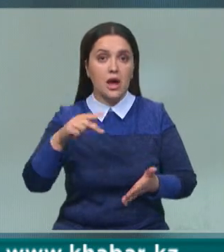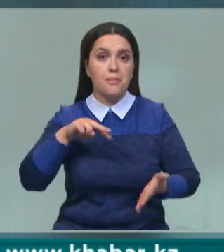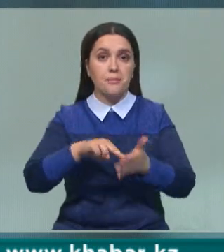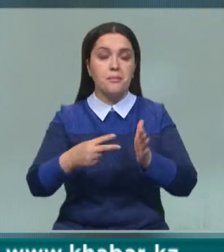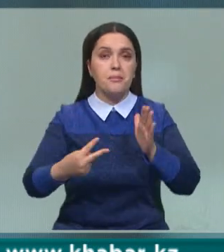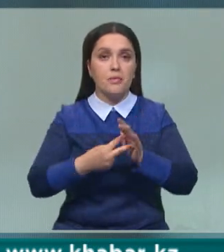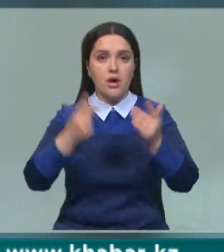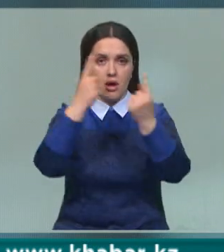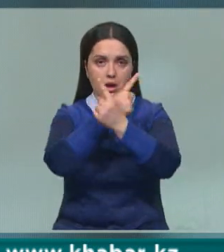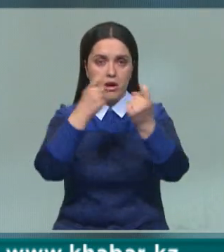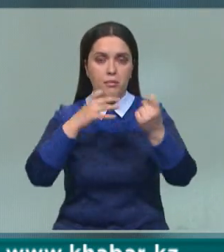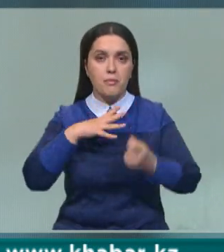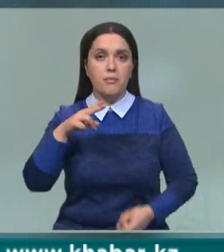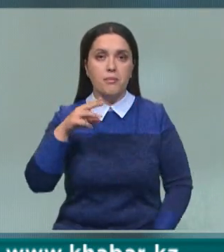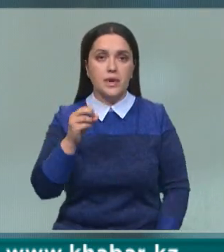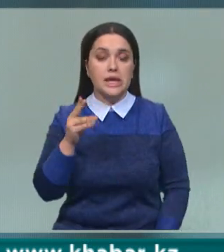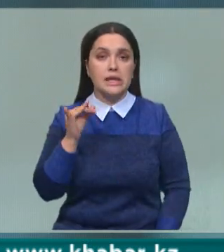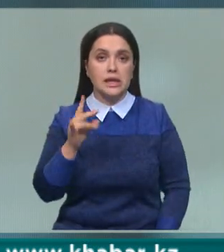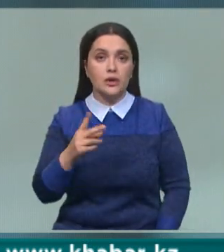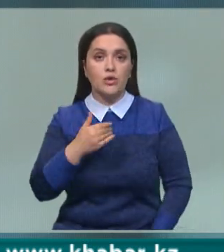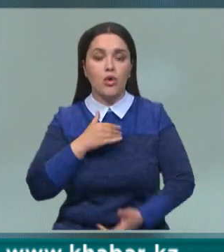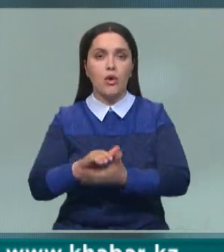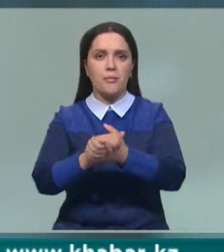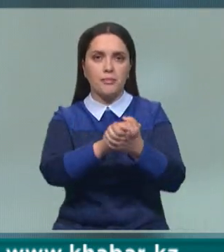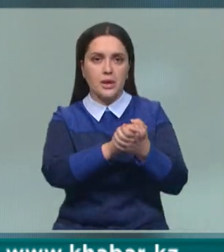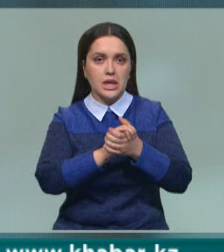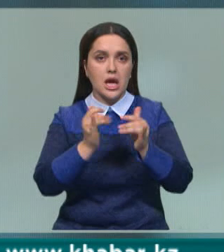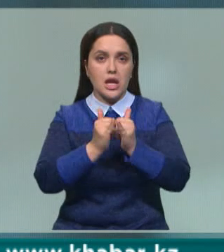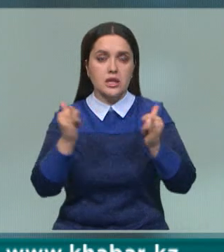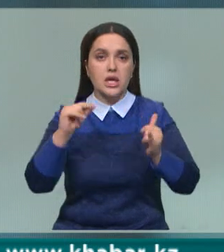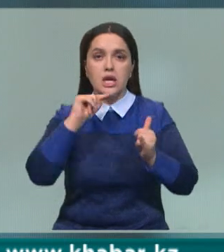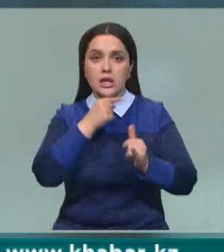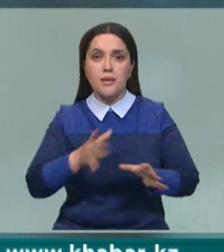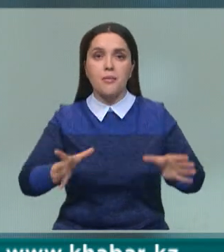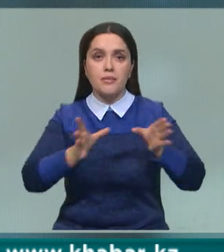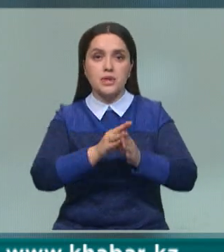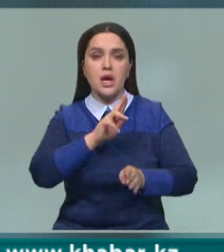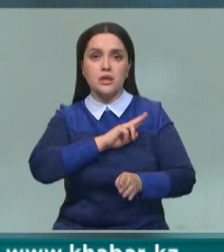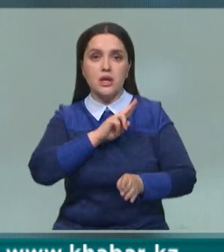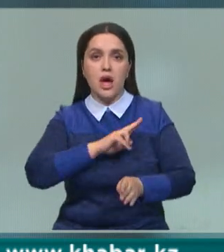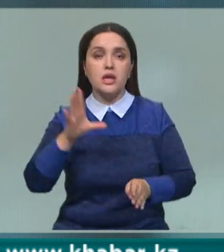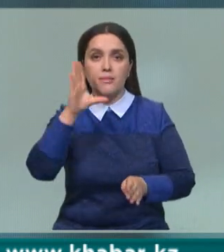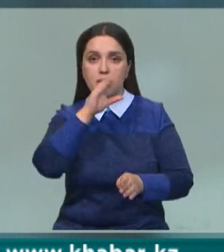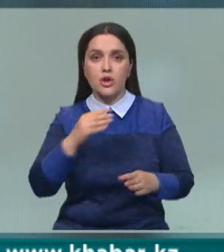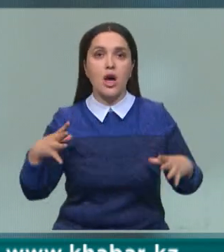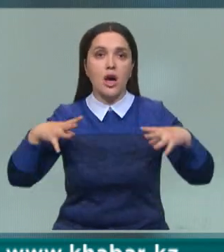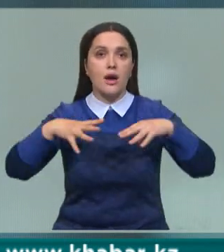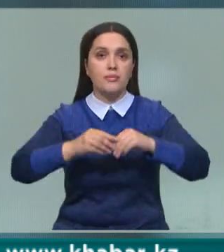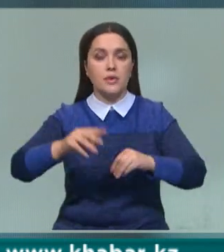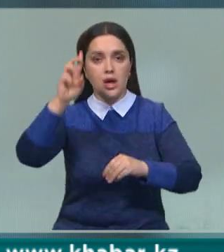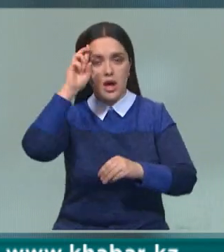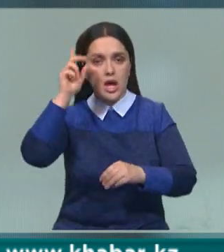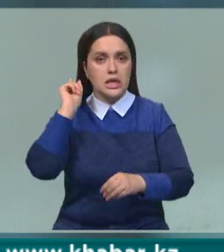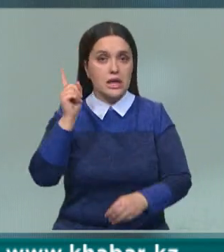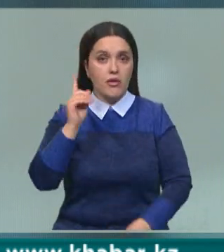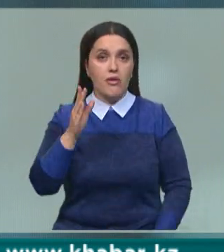накануне обозначил официальный Пекин, нацеленная на мирное развитие и экономическое сотрудничество, способна объединить не только страны,